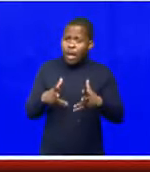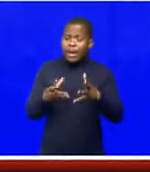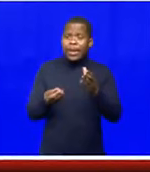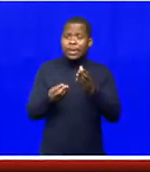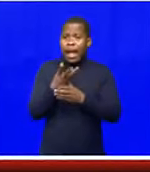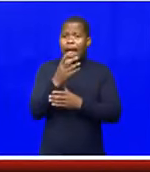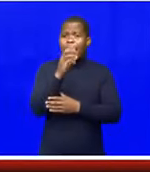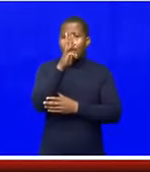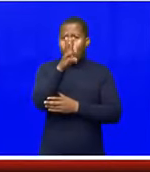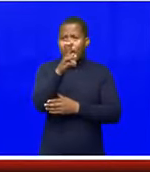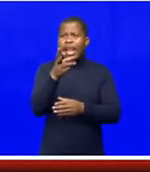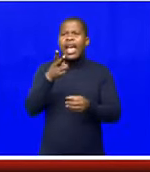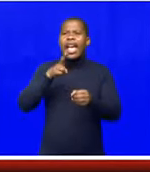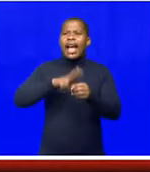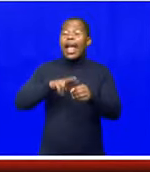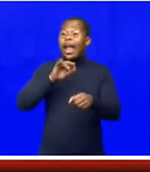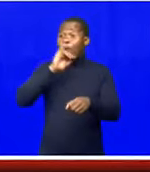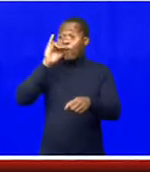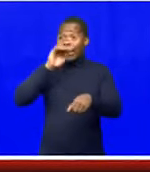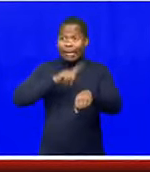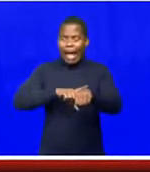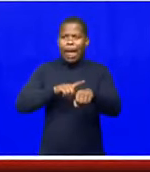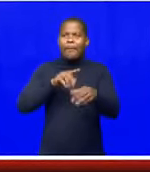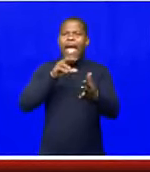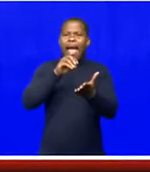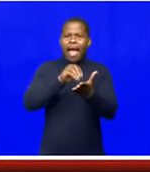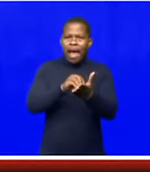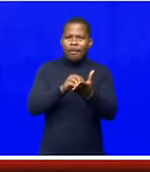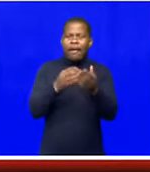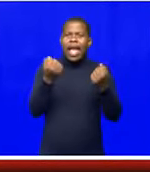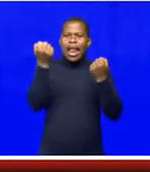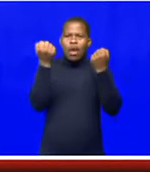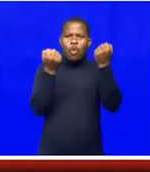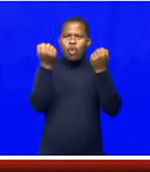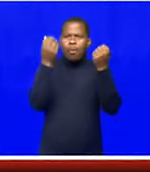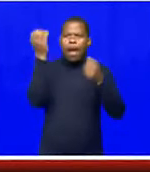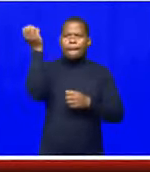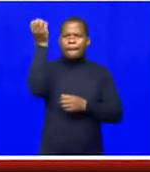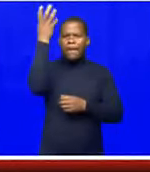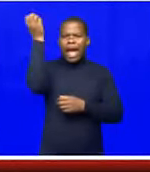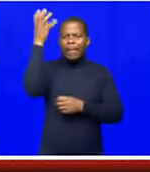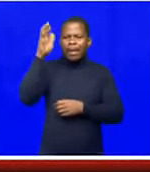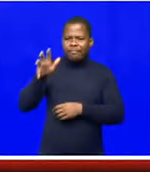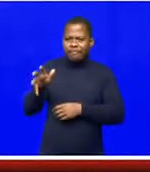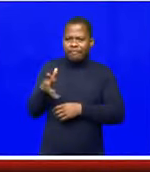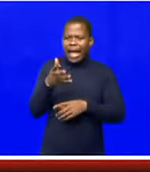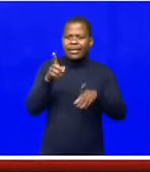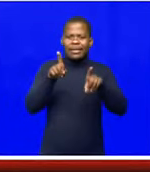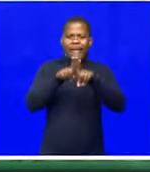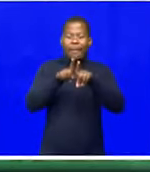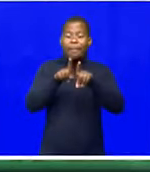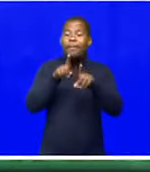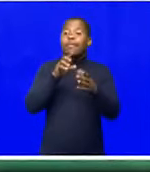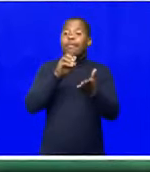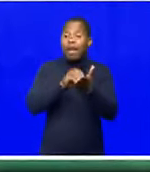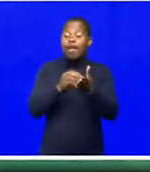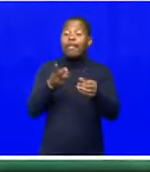parts adica sicale kuba nato letigulumba tiketa bakhona itolo tigulumba ke tawe ya kuwo onke la